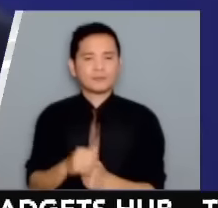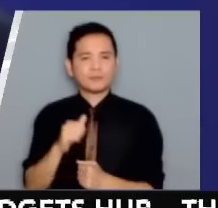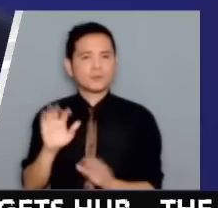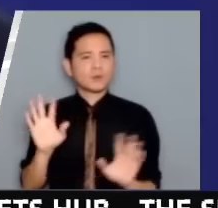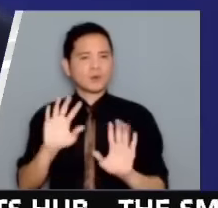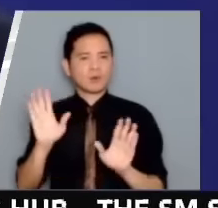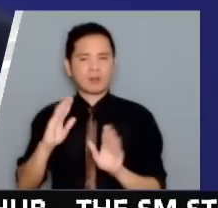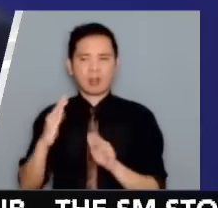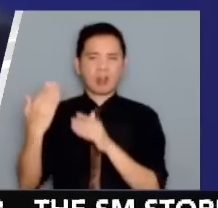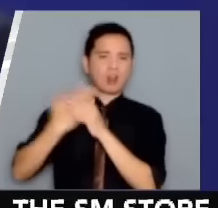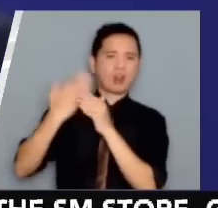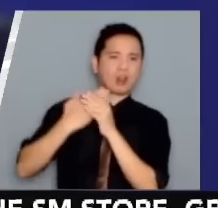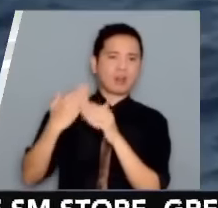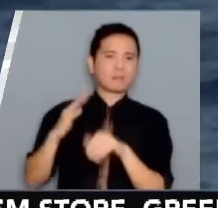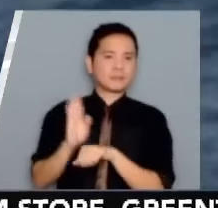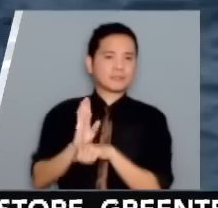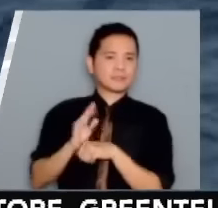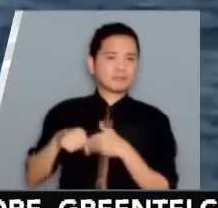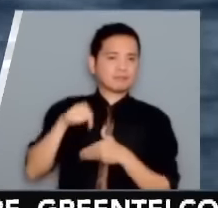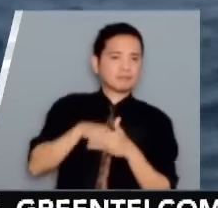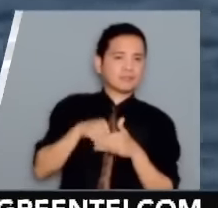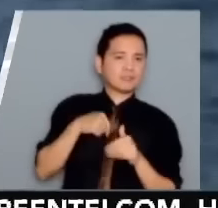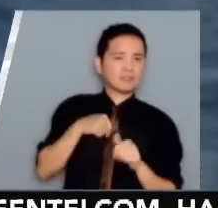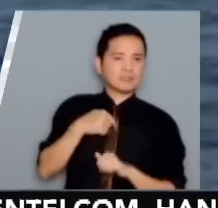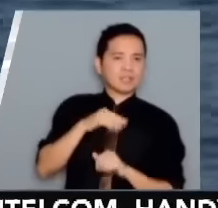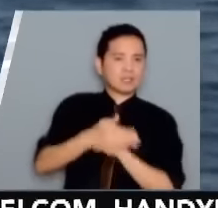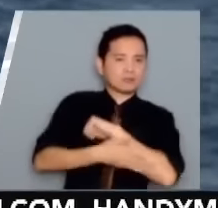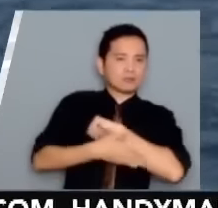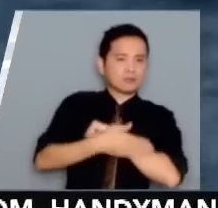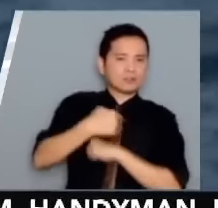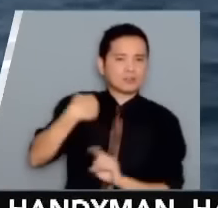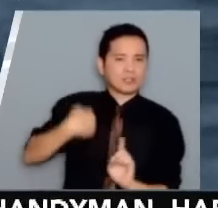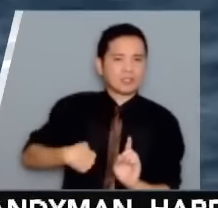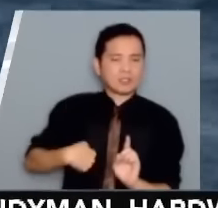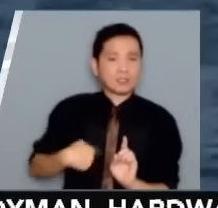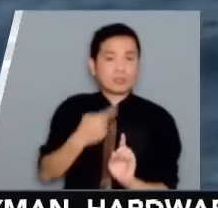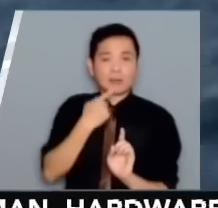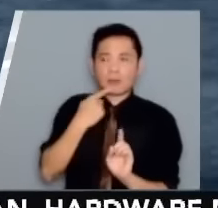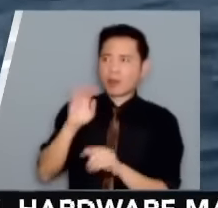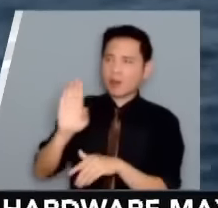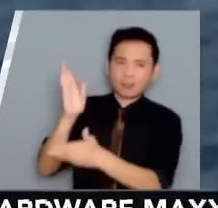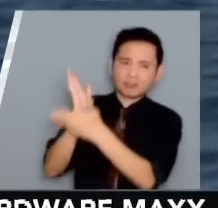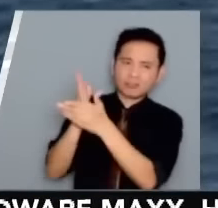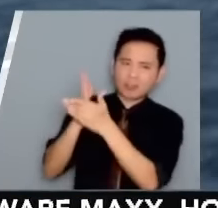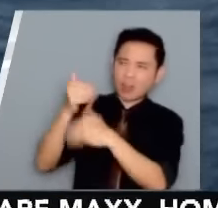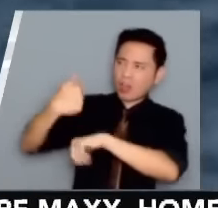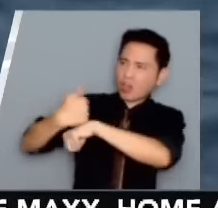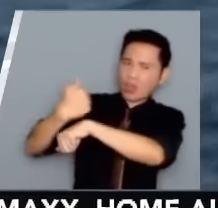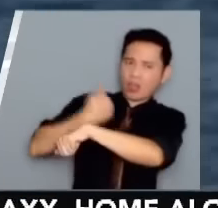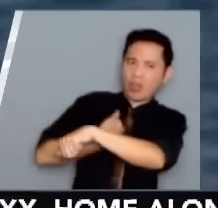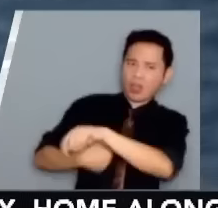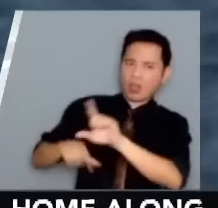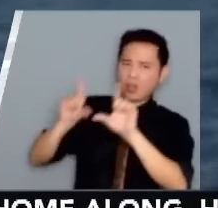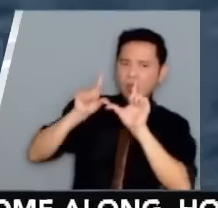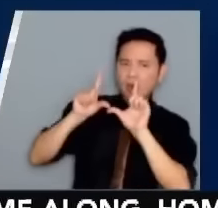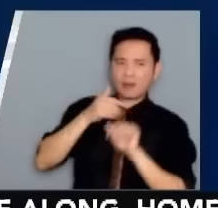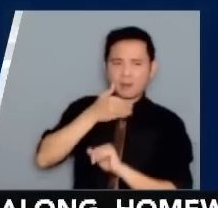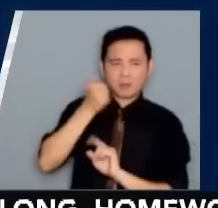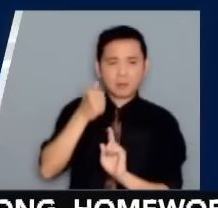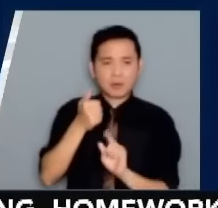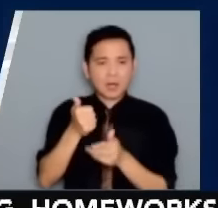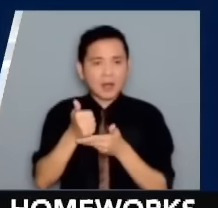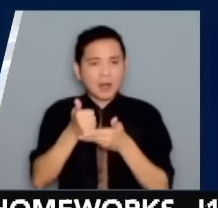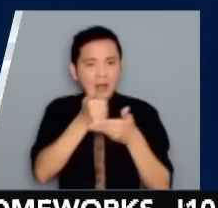bansa hinimok ng China ang G7 na tigilan na ang paninisi at makipagtulungan na lang para magkaroon ng kapayapaan